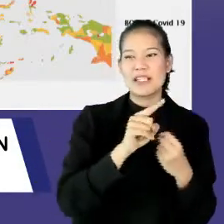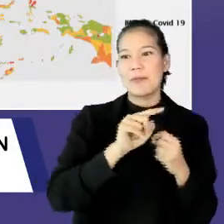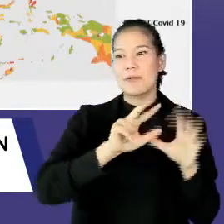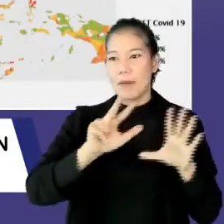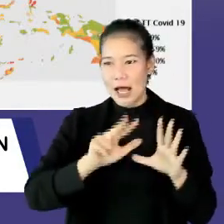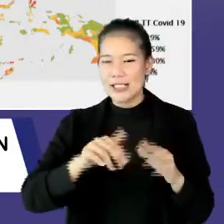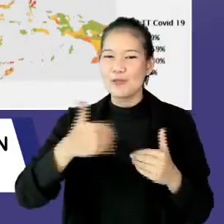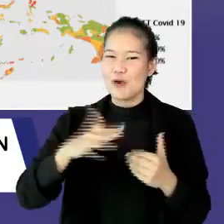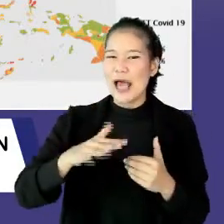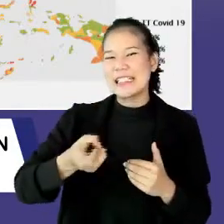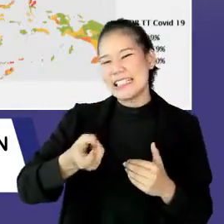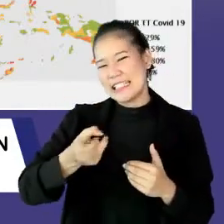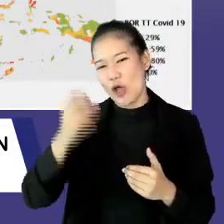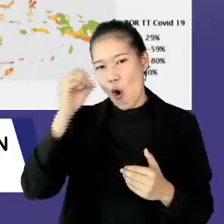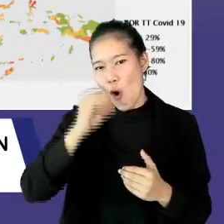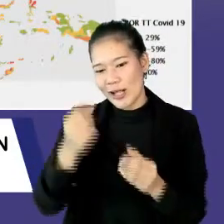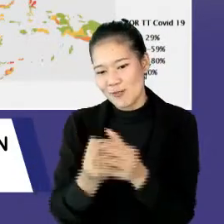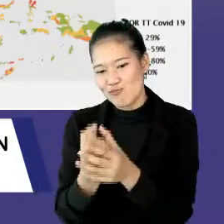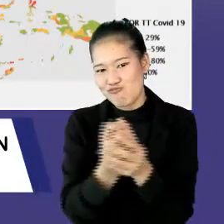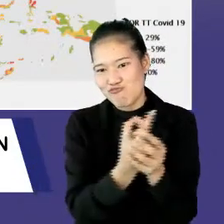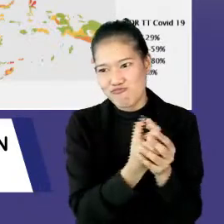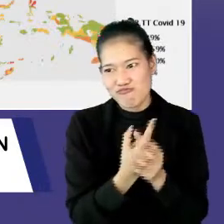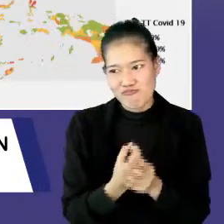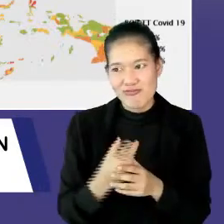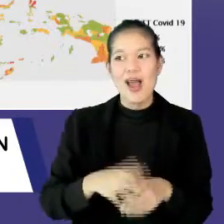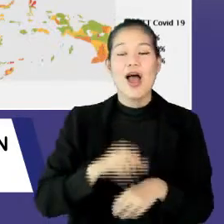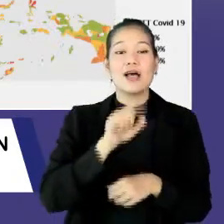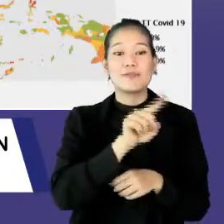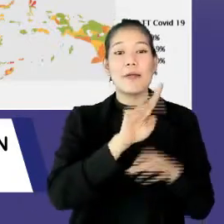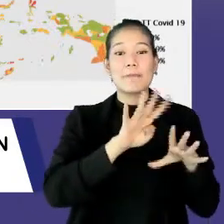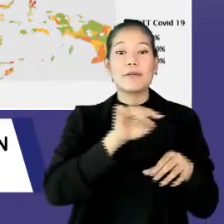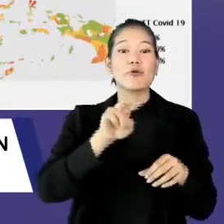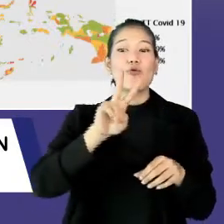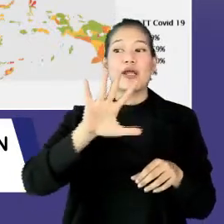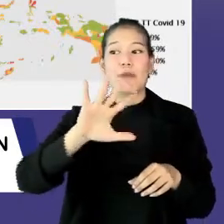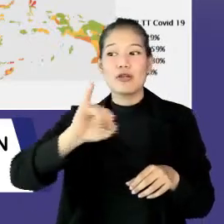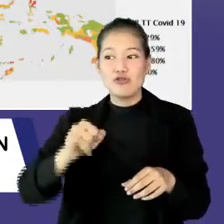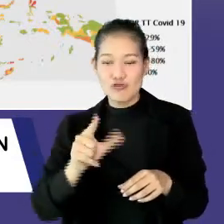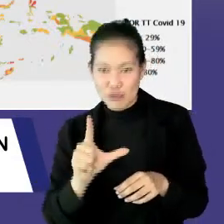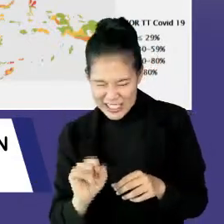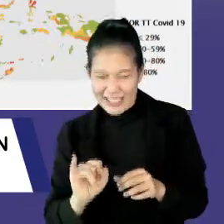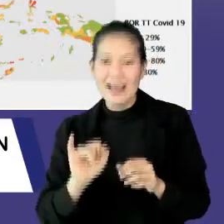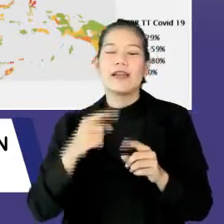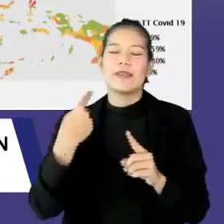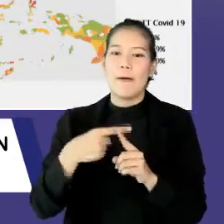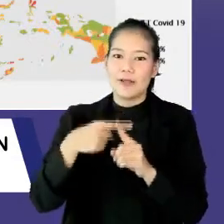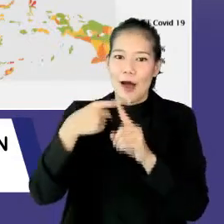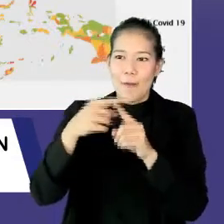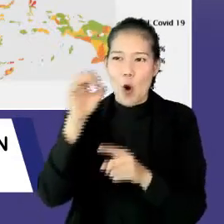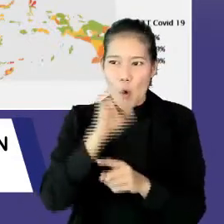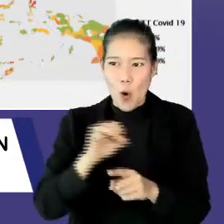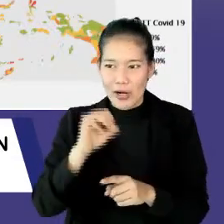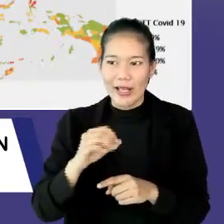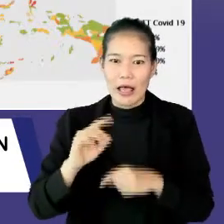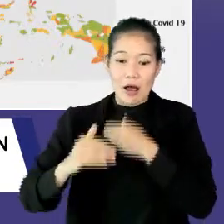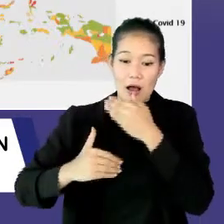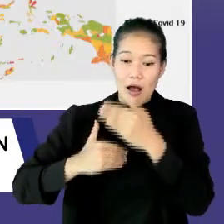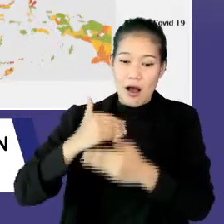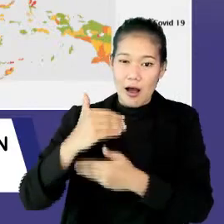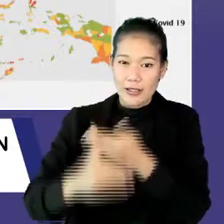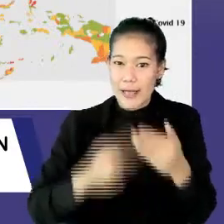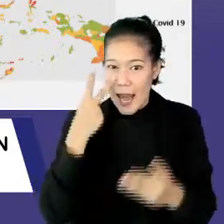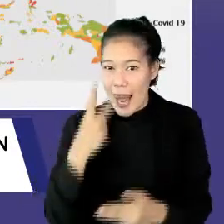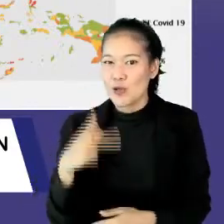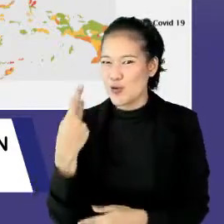sedikit oranye gitu ya. 19 sampai 25 Juli sudah mulai oranyenya terlihat, semakin ke sini sudah mulai kuning nih. Jadi kita lihat